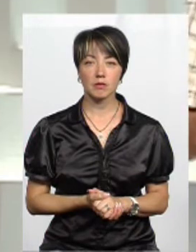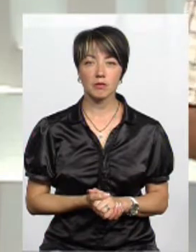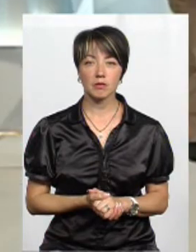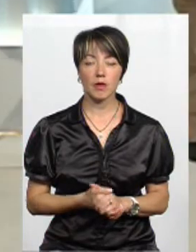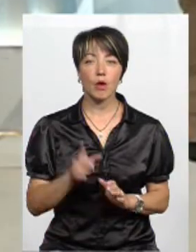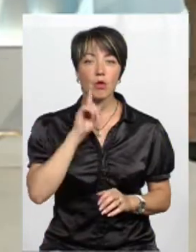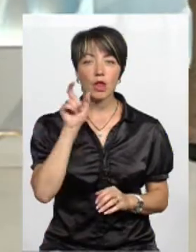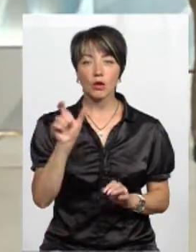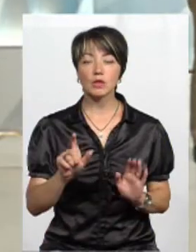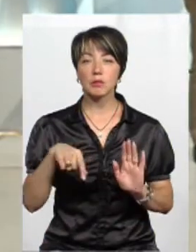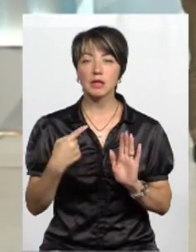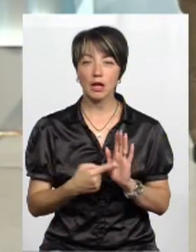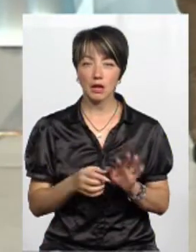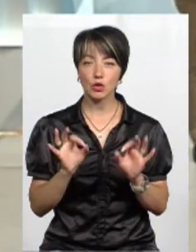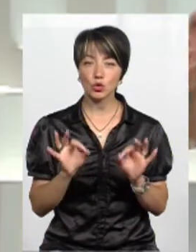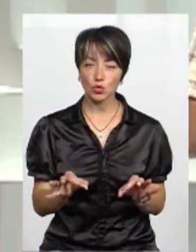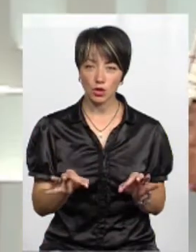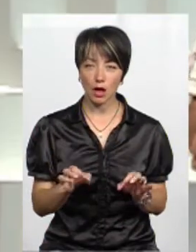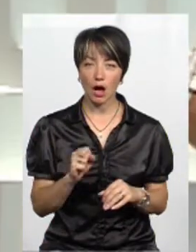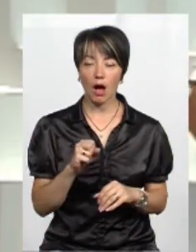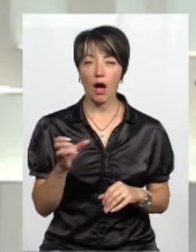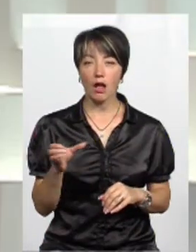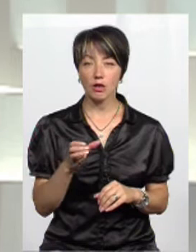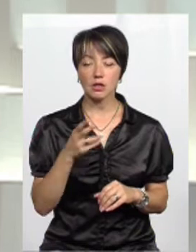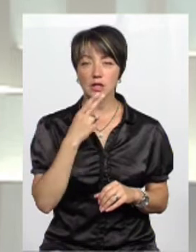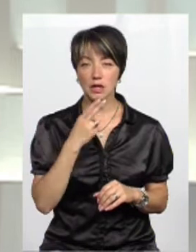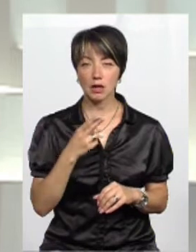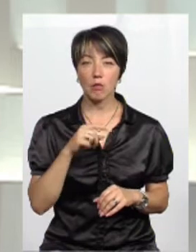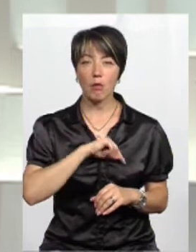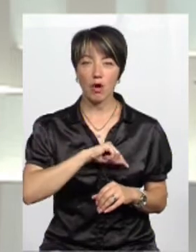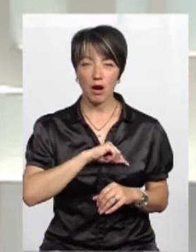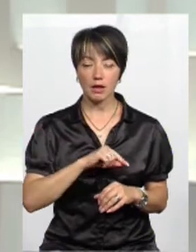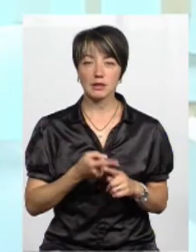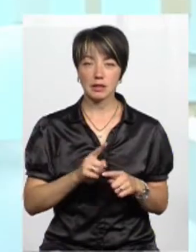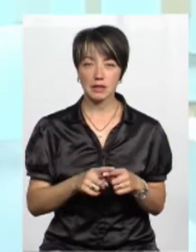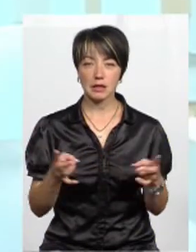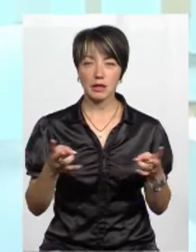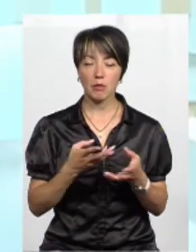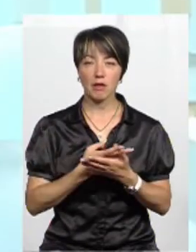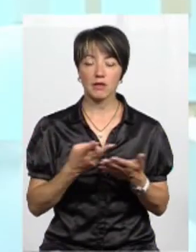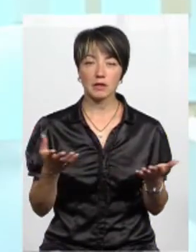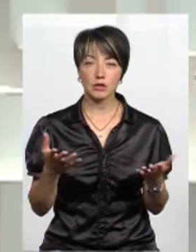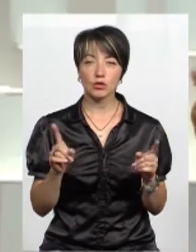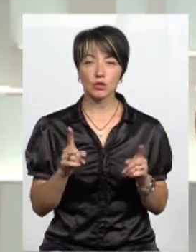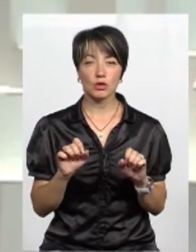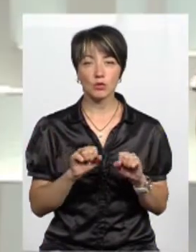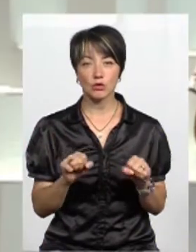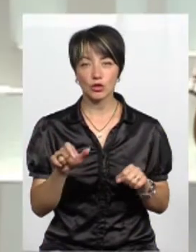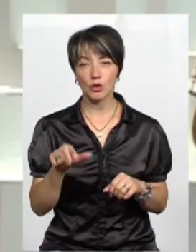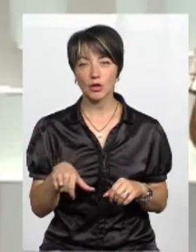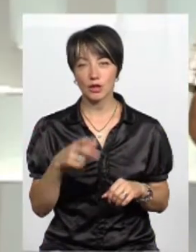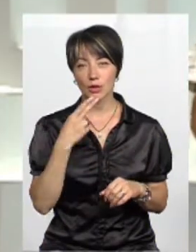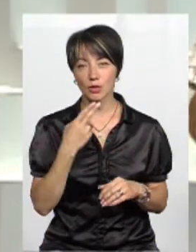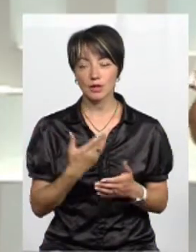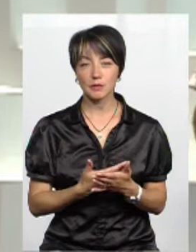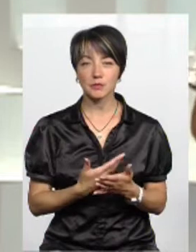От молода людина задала питання слушне, так? Алкоголь, церкви, мораль. Це забороне. Треба десь виставити, що та не можна людині